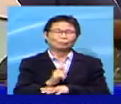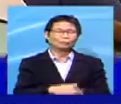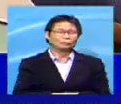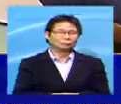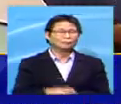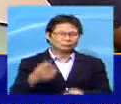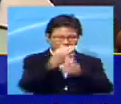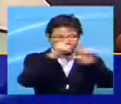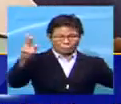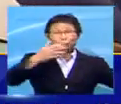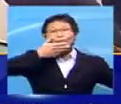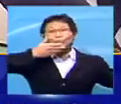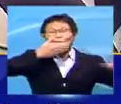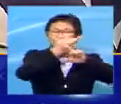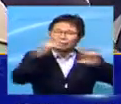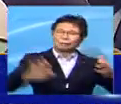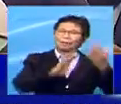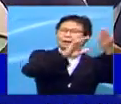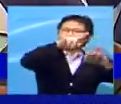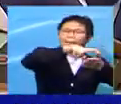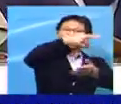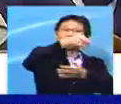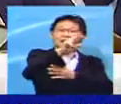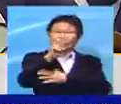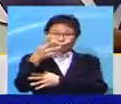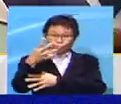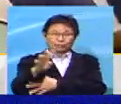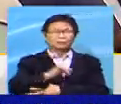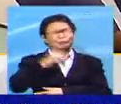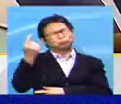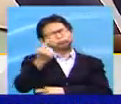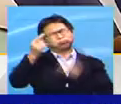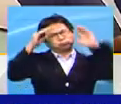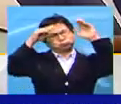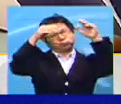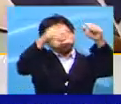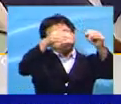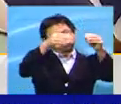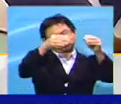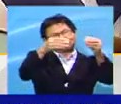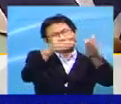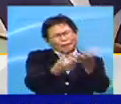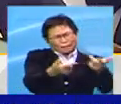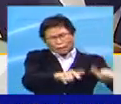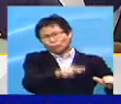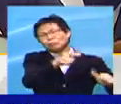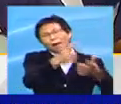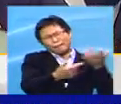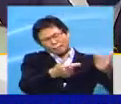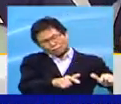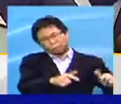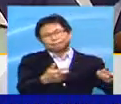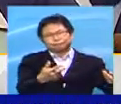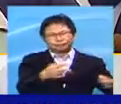Persiapan kita pemuda menghadapi pilihan raya, saya sentiasa tekankan bahawa senario kita dan juga apabila kita